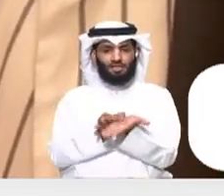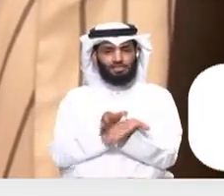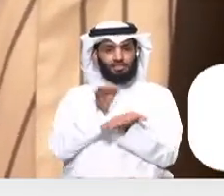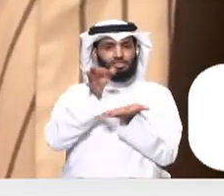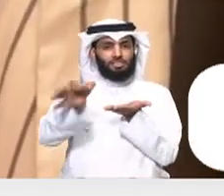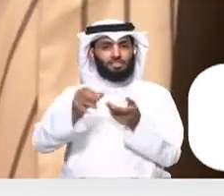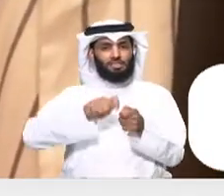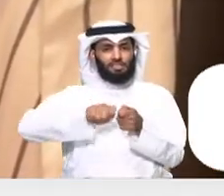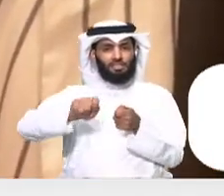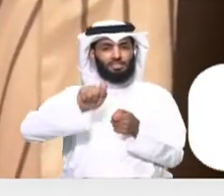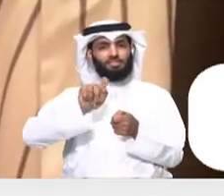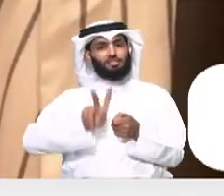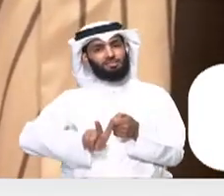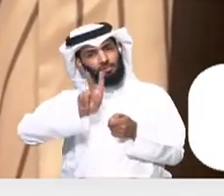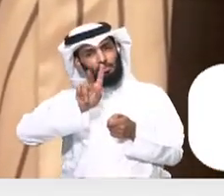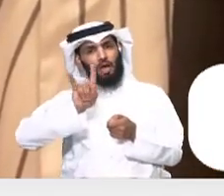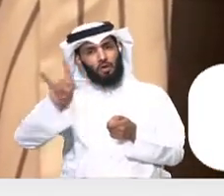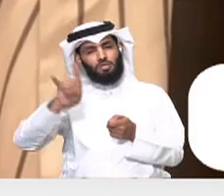إلى نقطة